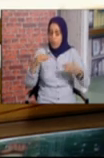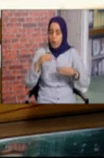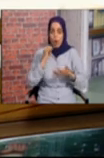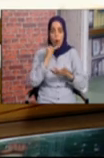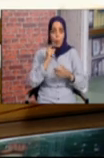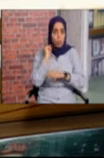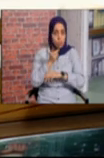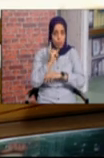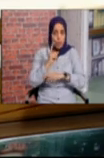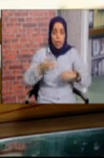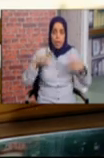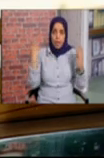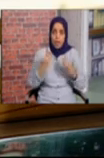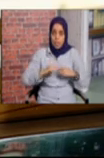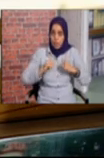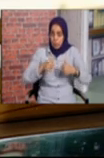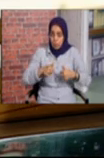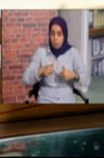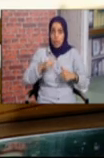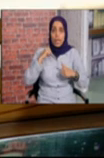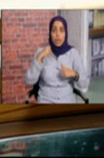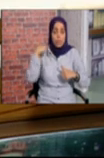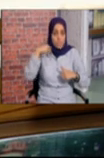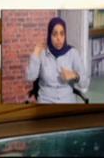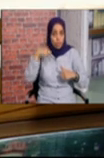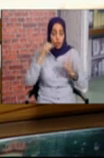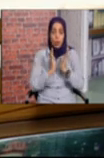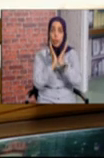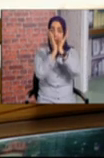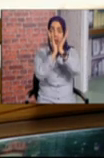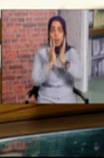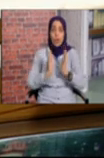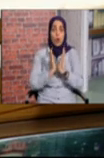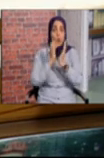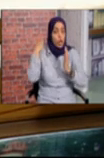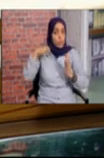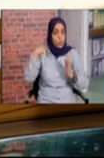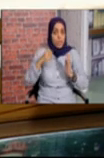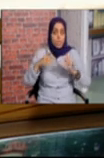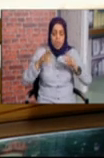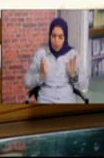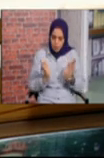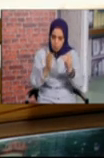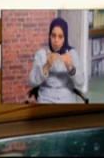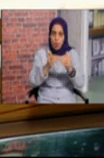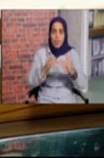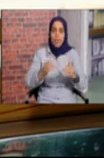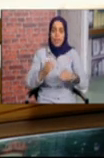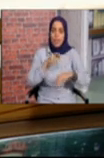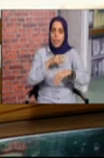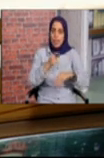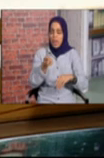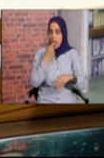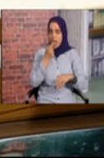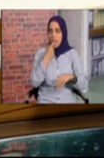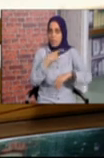متعاطي المخدرات. أعلنت الدكتورة نيفين القباش وزيرة التضامن الاجتماعي ورئيس مجلس إدارة صندوق مكافحة الإدمان